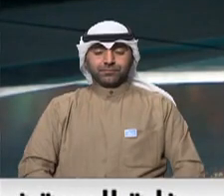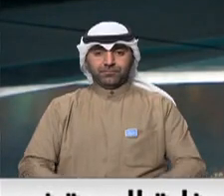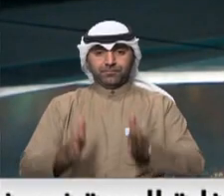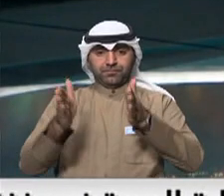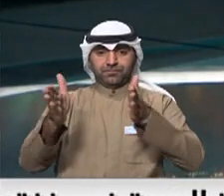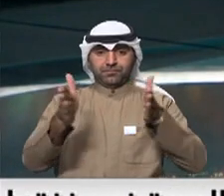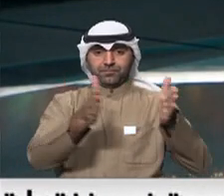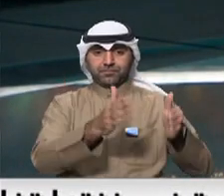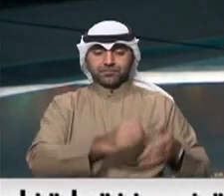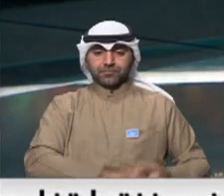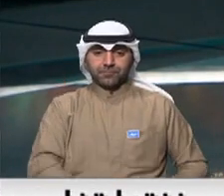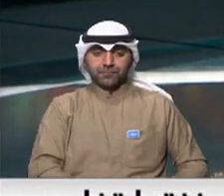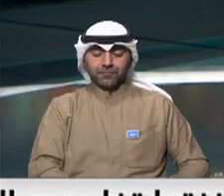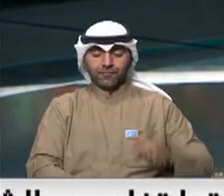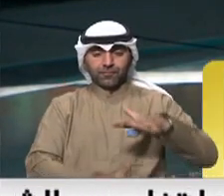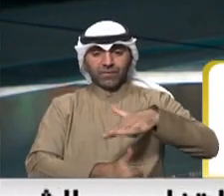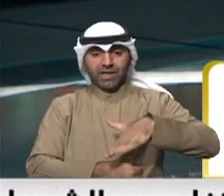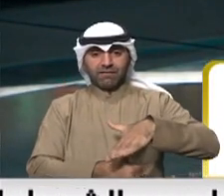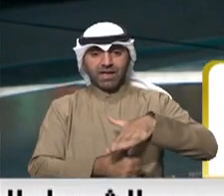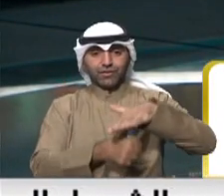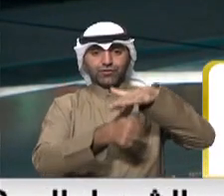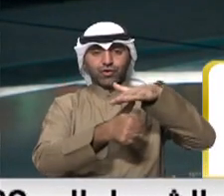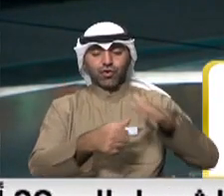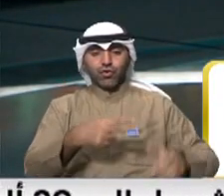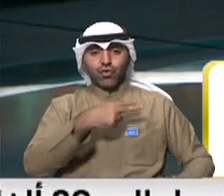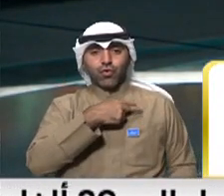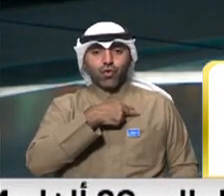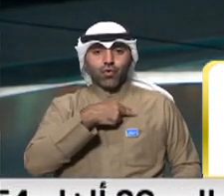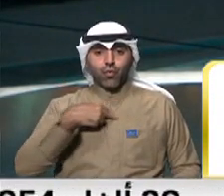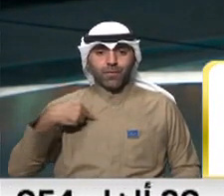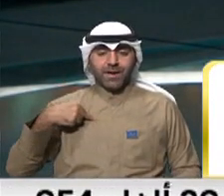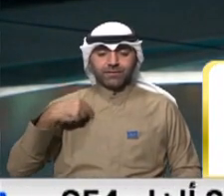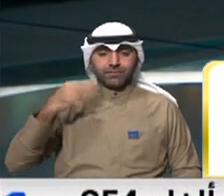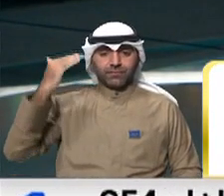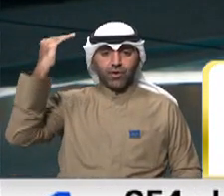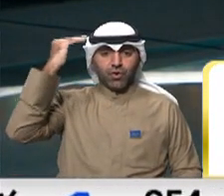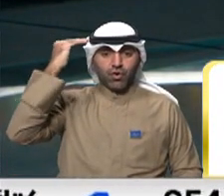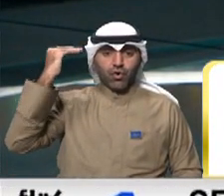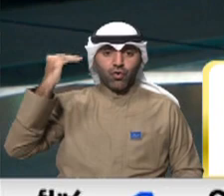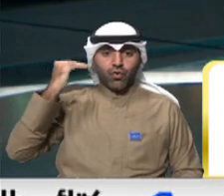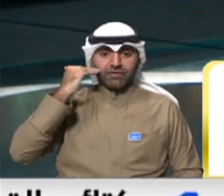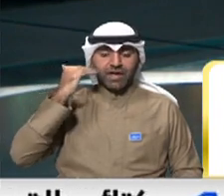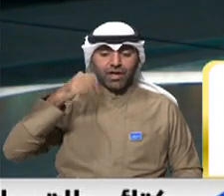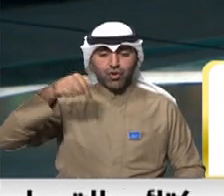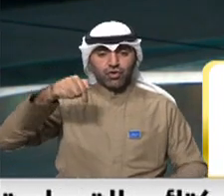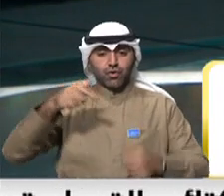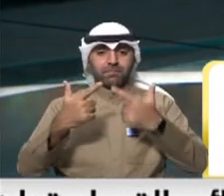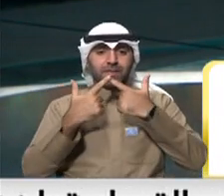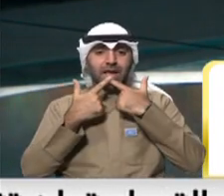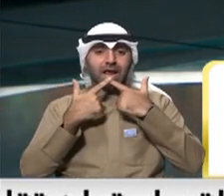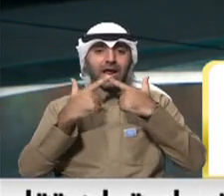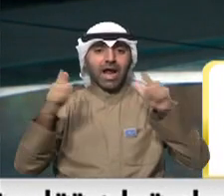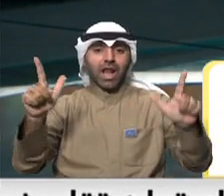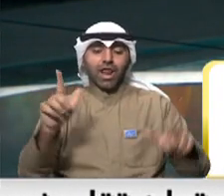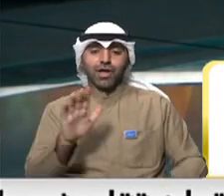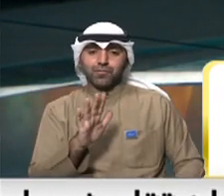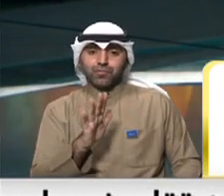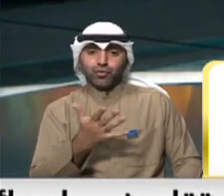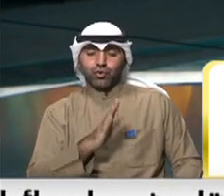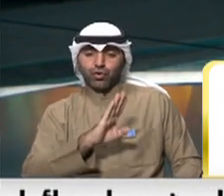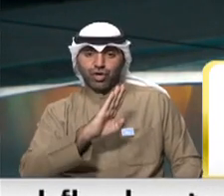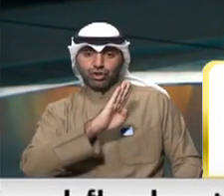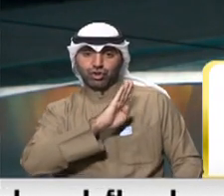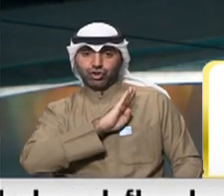قال رئيس الوزراء الكوري الجنوبي هان داك سو أن الحكومة سترسل أطباءها العسكريين إلى المستشفيات خلال الأيام المقبلة